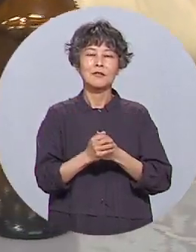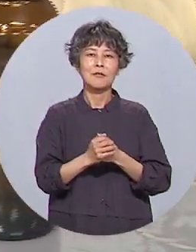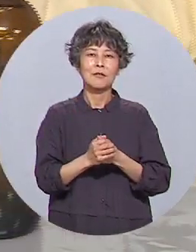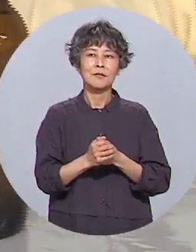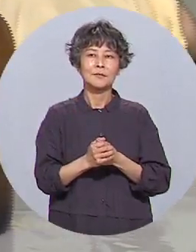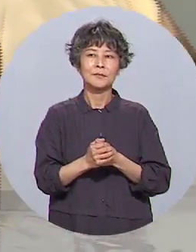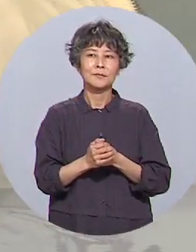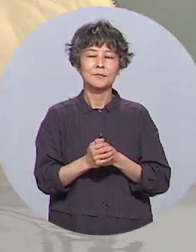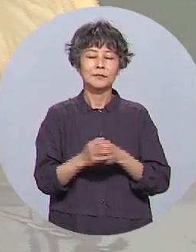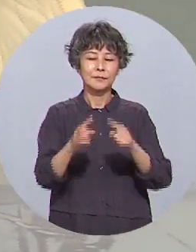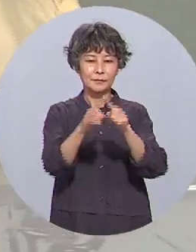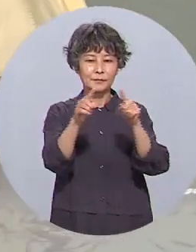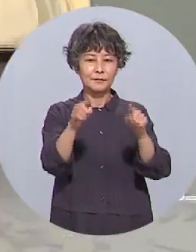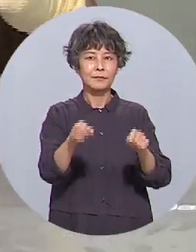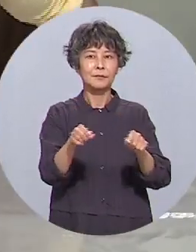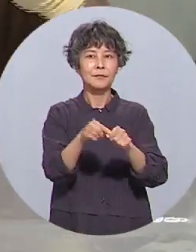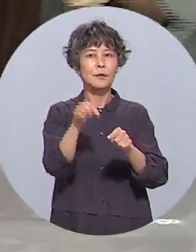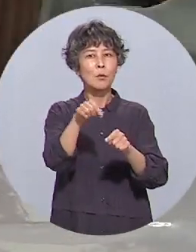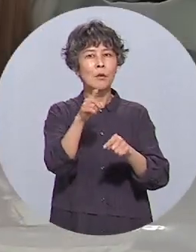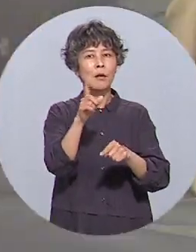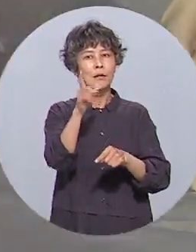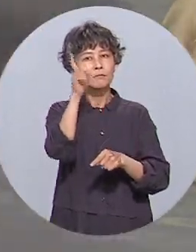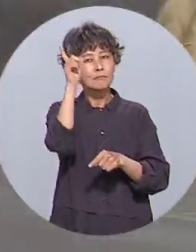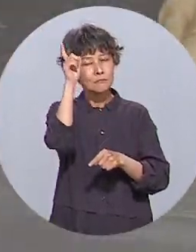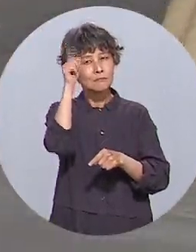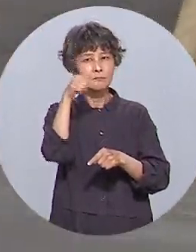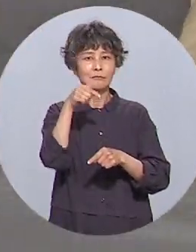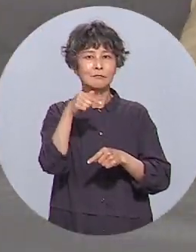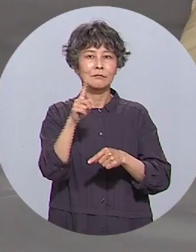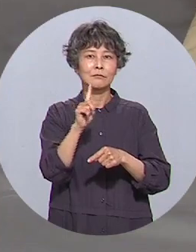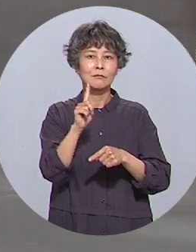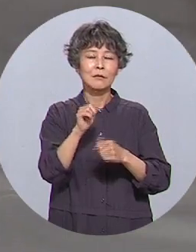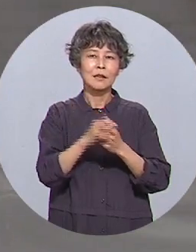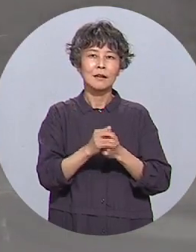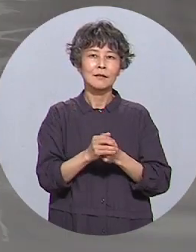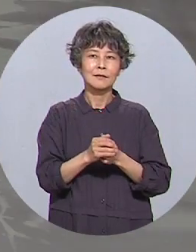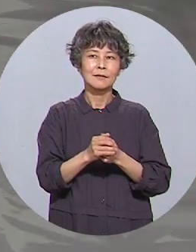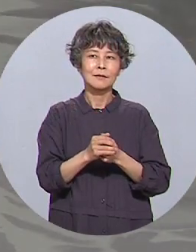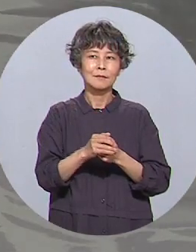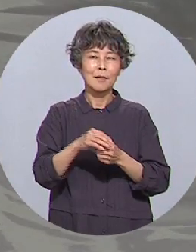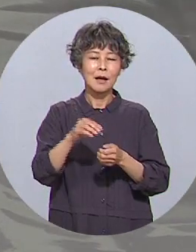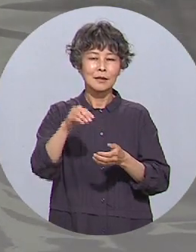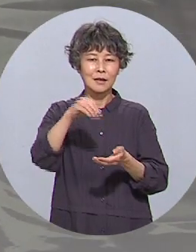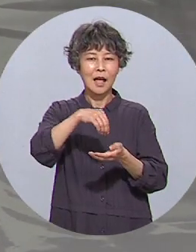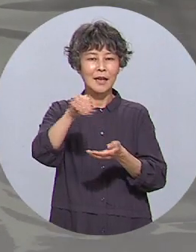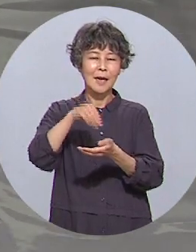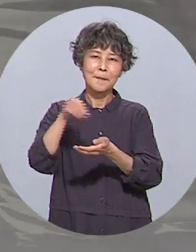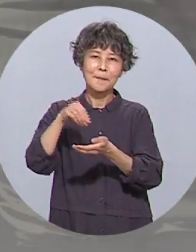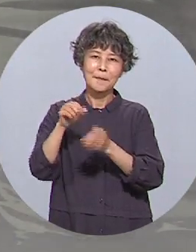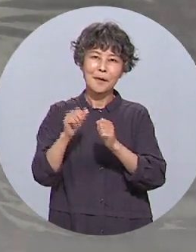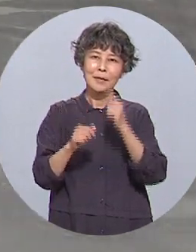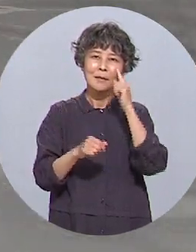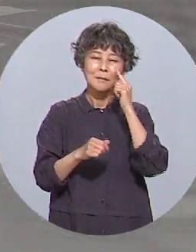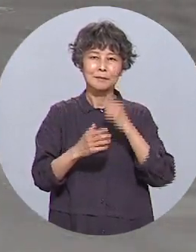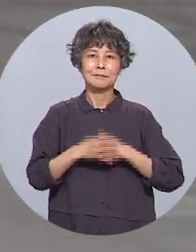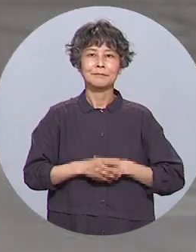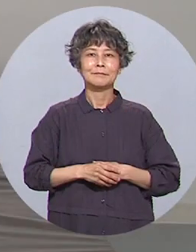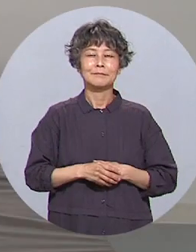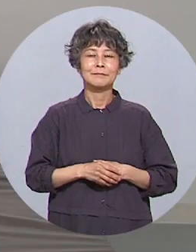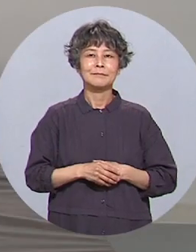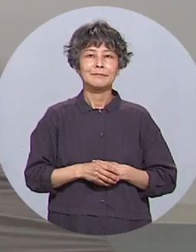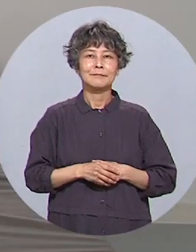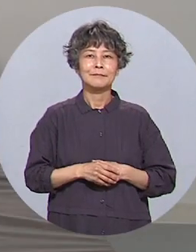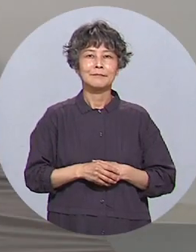なんだよな。貼るんかな、思い切りいっちゃえ。つけすぎ、どうなんだろう、これわかんのかな。